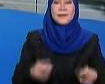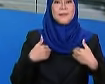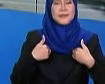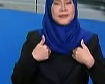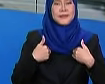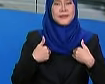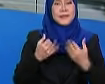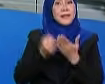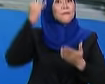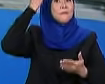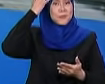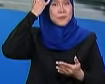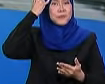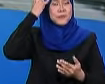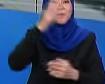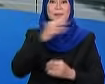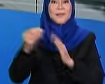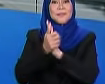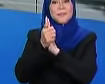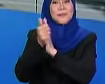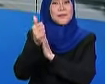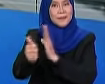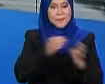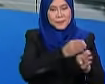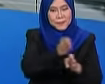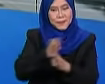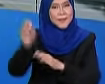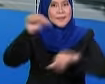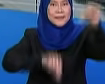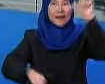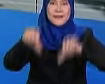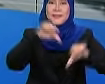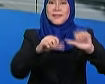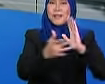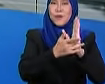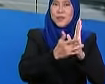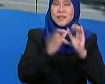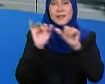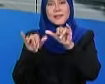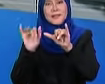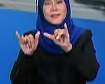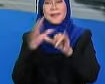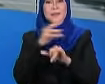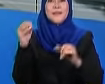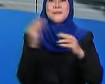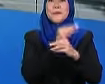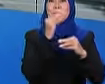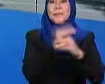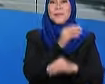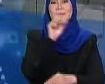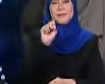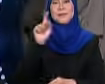berpengaruh berpengetahuan dan berkemah Iran dalam bidang sains teknologi engineering dan matematik